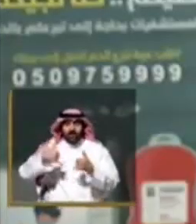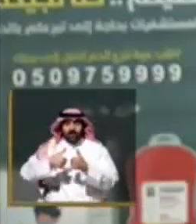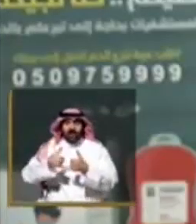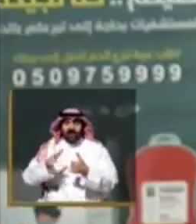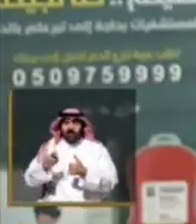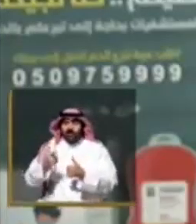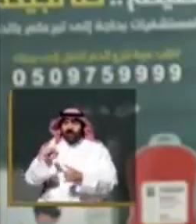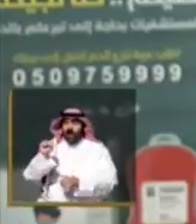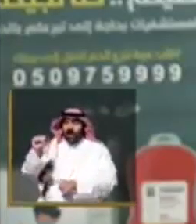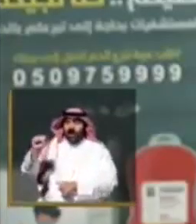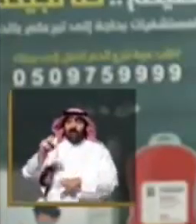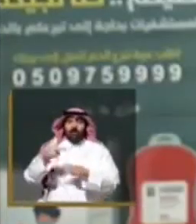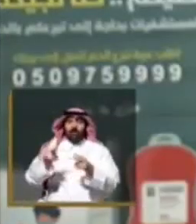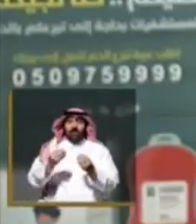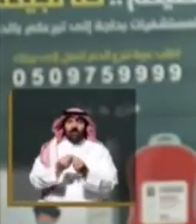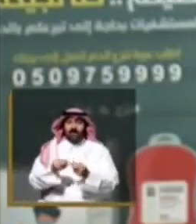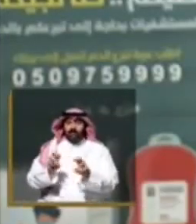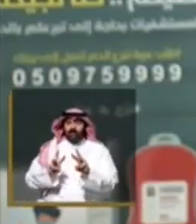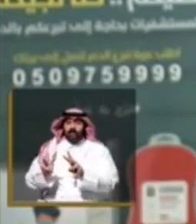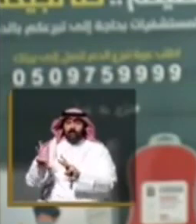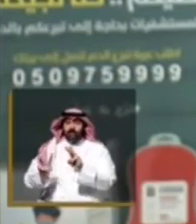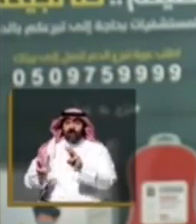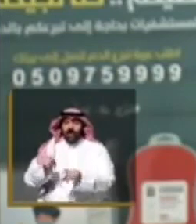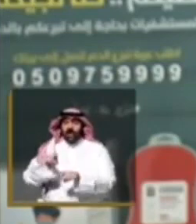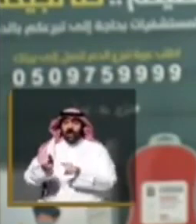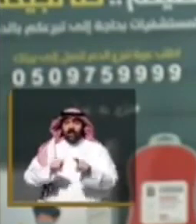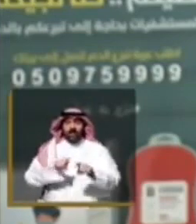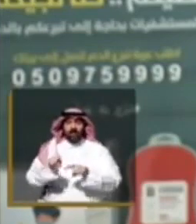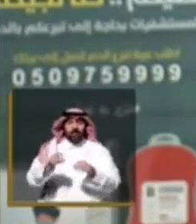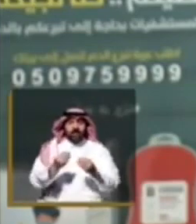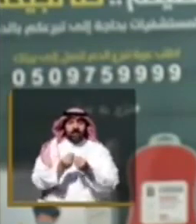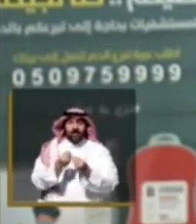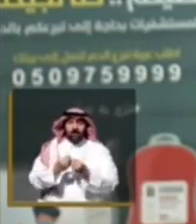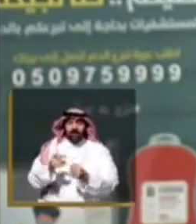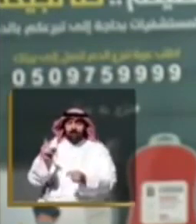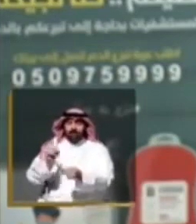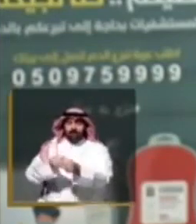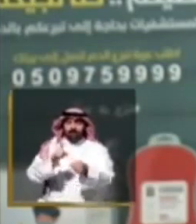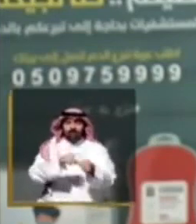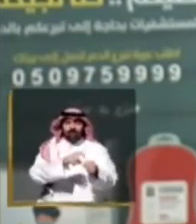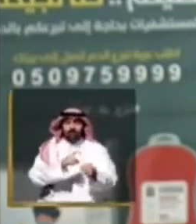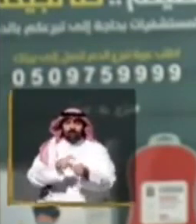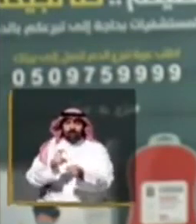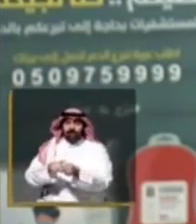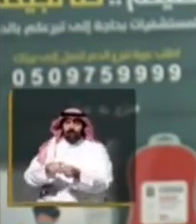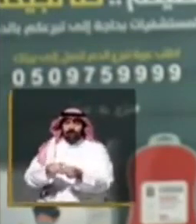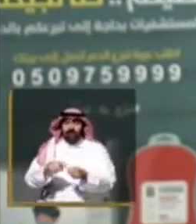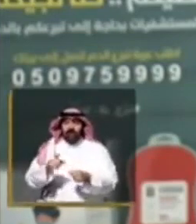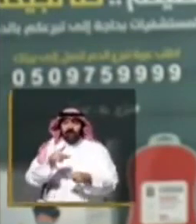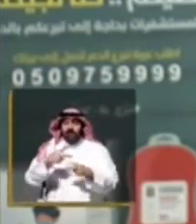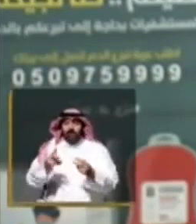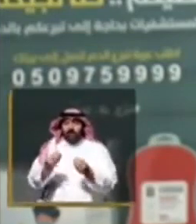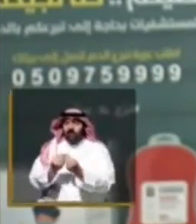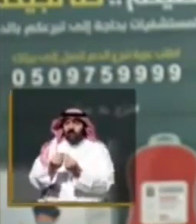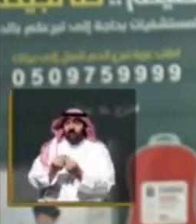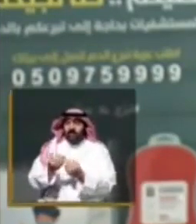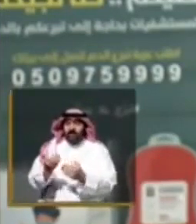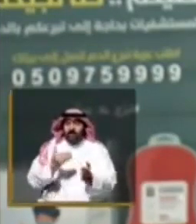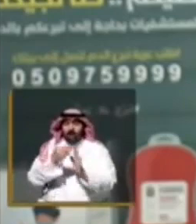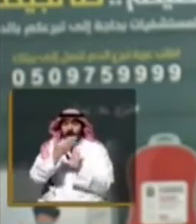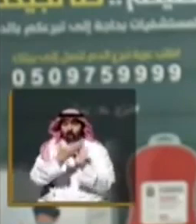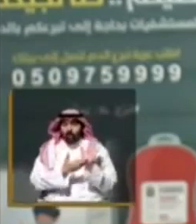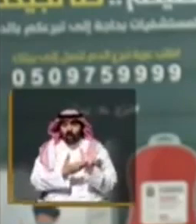فيه، وكذلك خصصنا رابط للتسجيل بحيث يتم تسجيل عن طريق الرابط هذا في